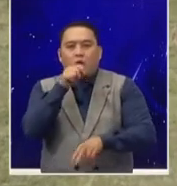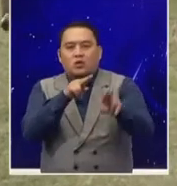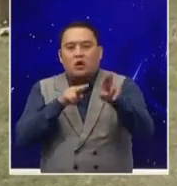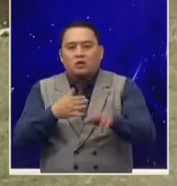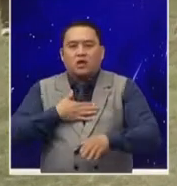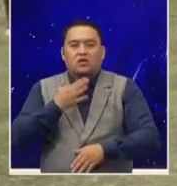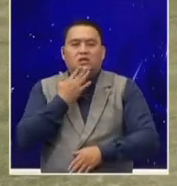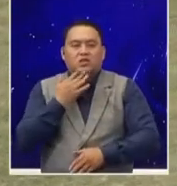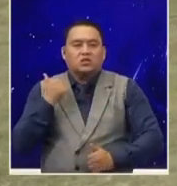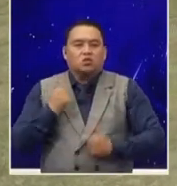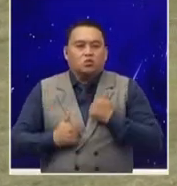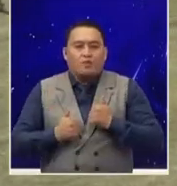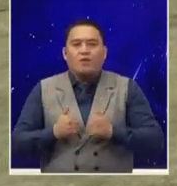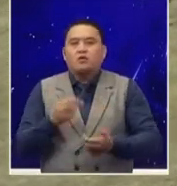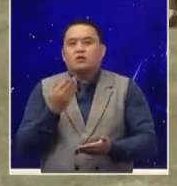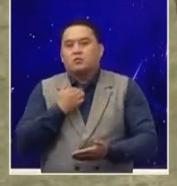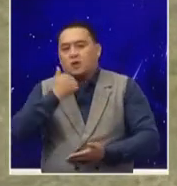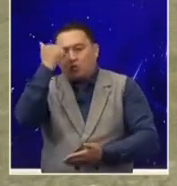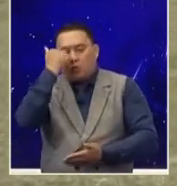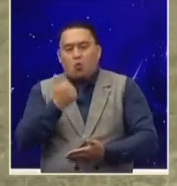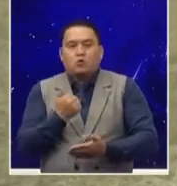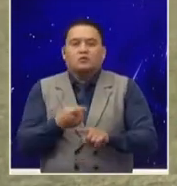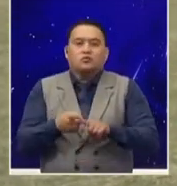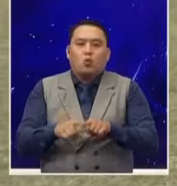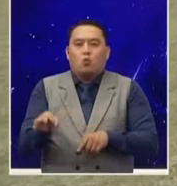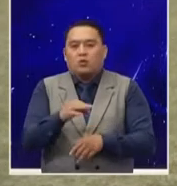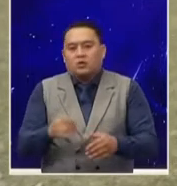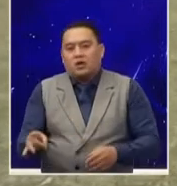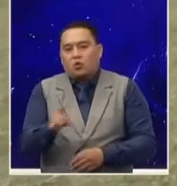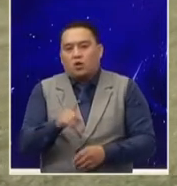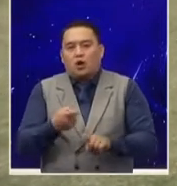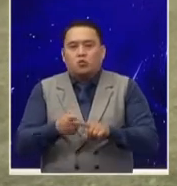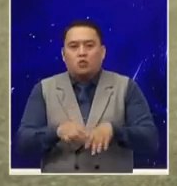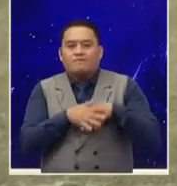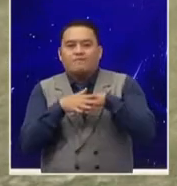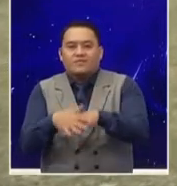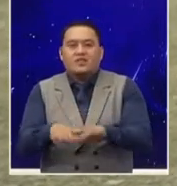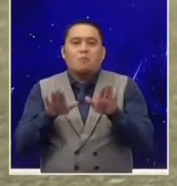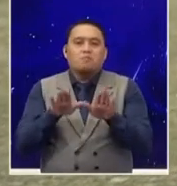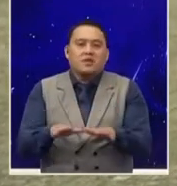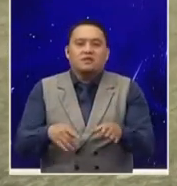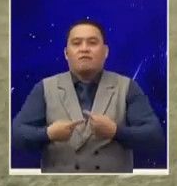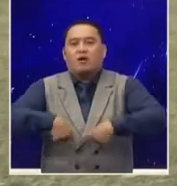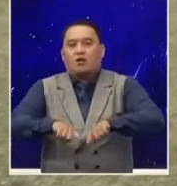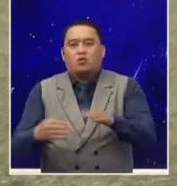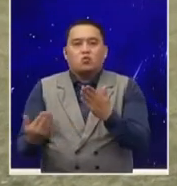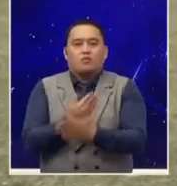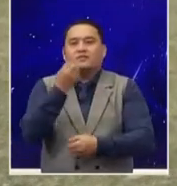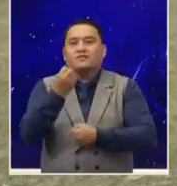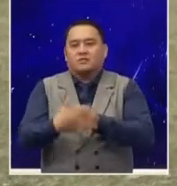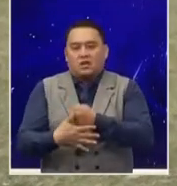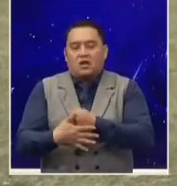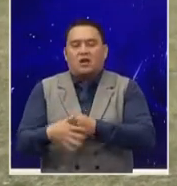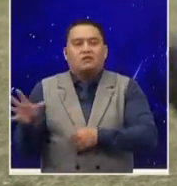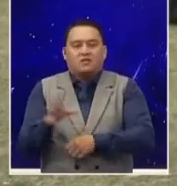наше национальное достояние. Спасибо большое руководству области и района, которое выделило это место для организации нового центра.